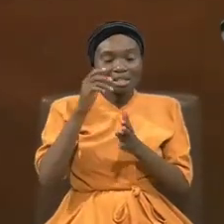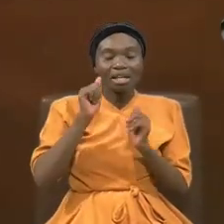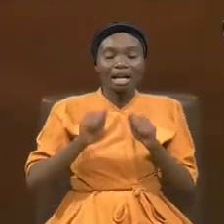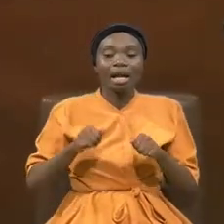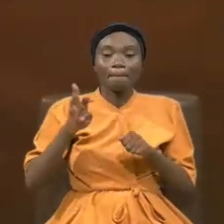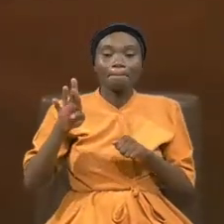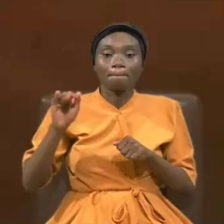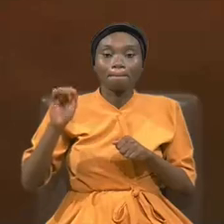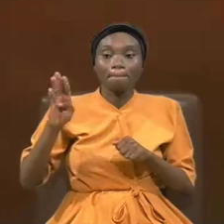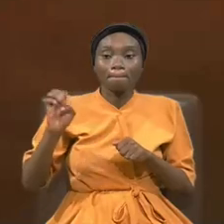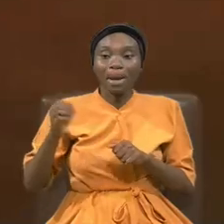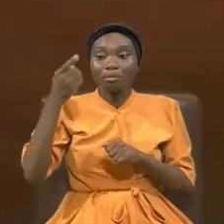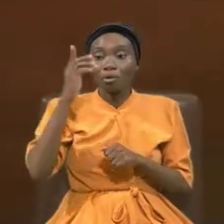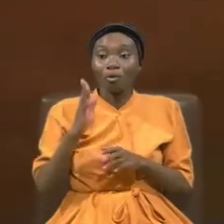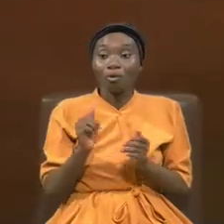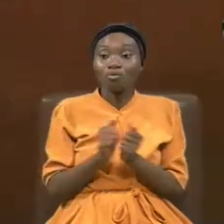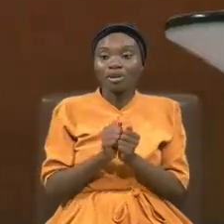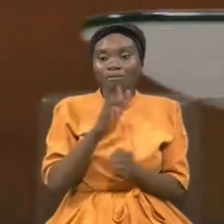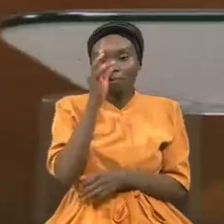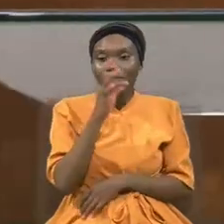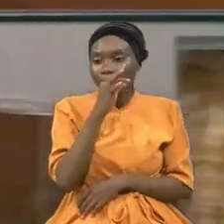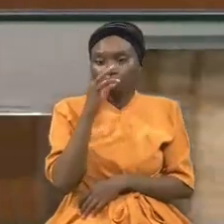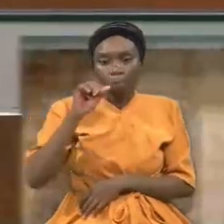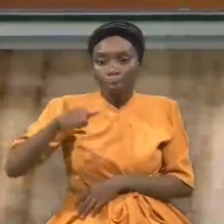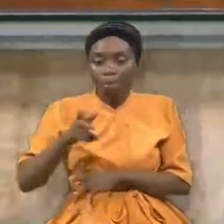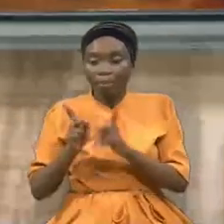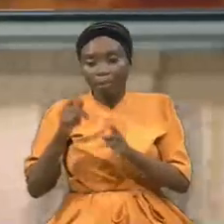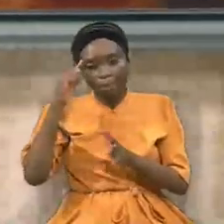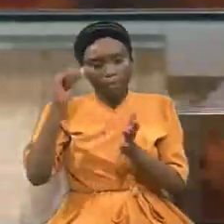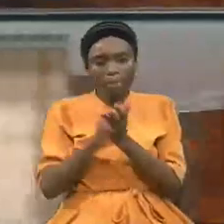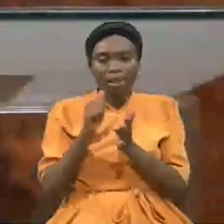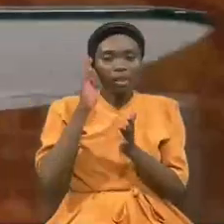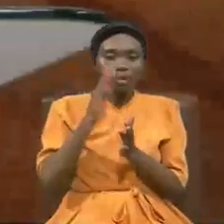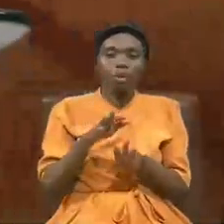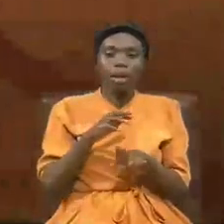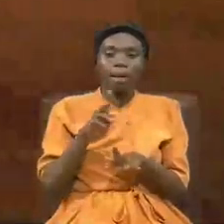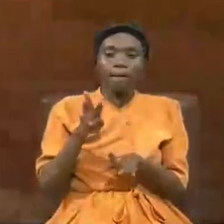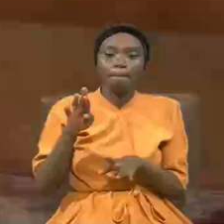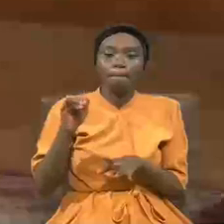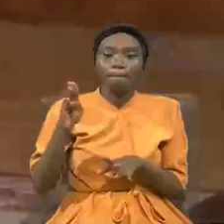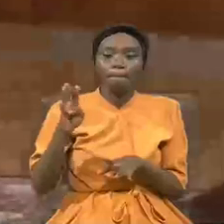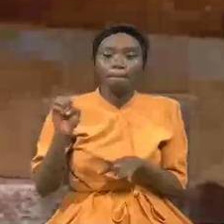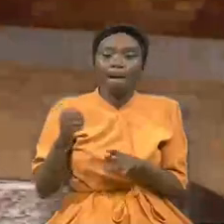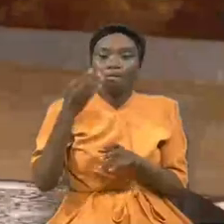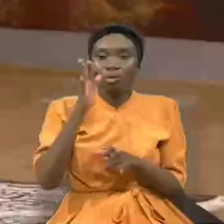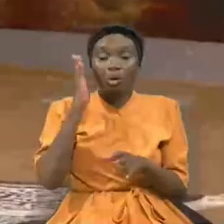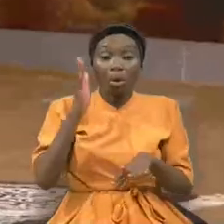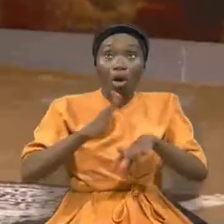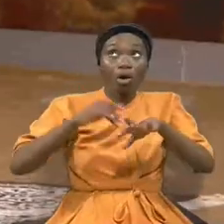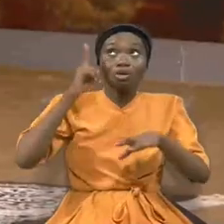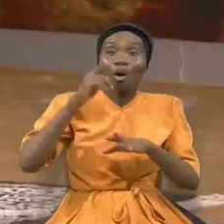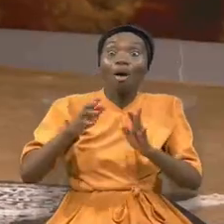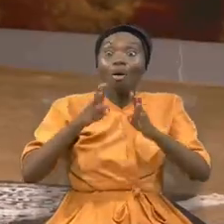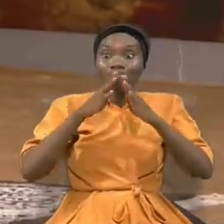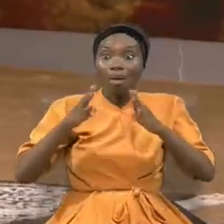Dieu avec des jeûnes. Pour de qu'un, ils croient qu'ils vont corrompre Dieu en l'appelant certains